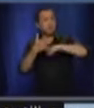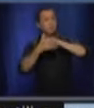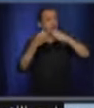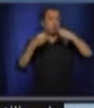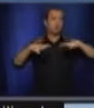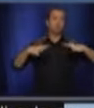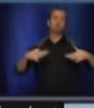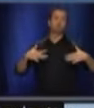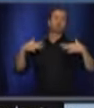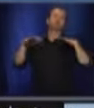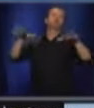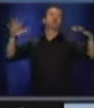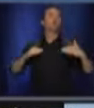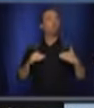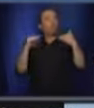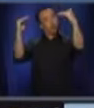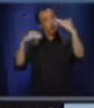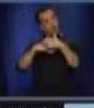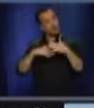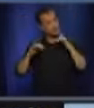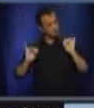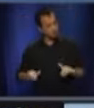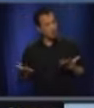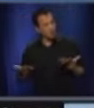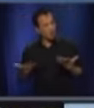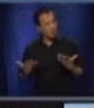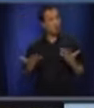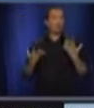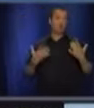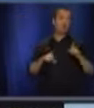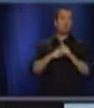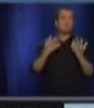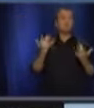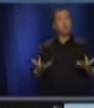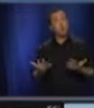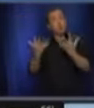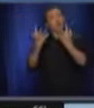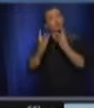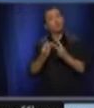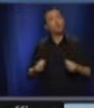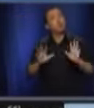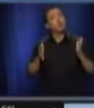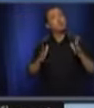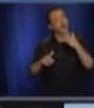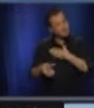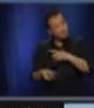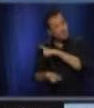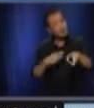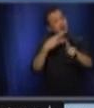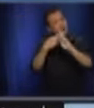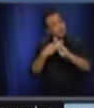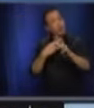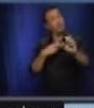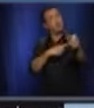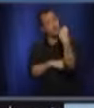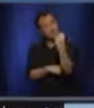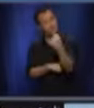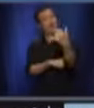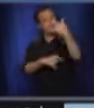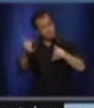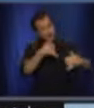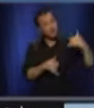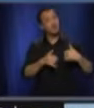ou ramener les éclosions à des plus petits nombres. J'aimerais ça finir avec un message